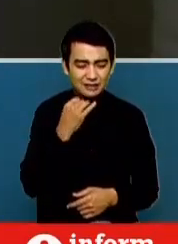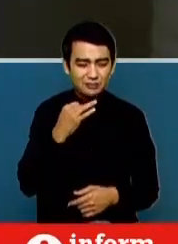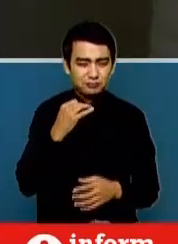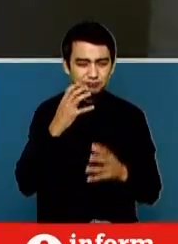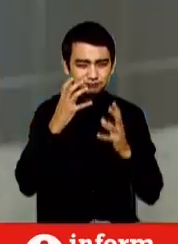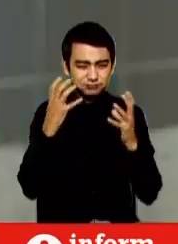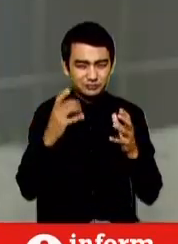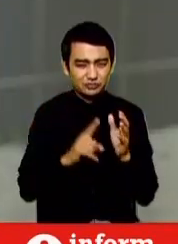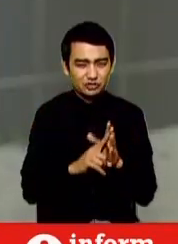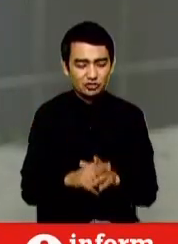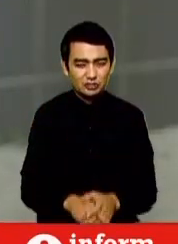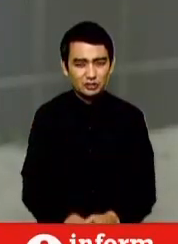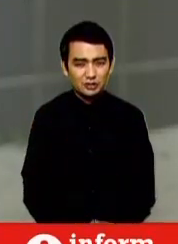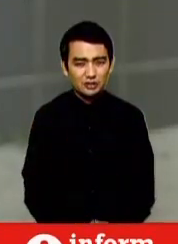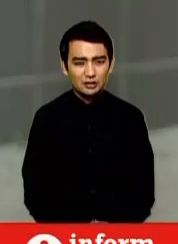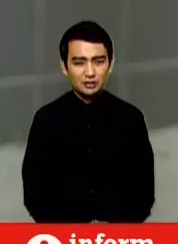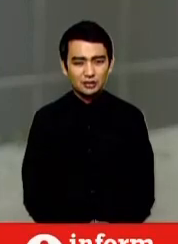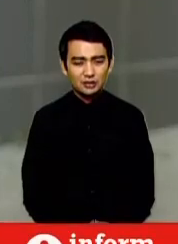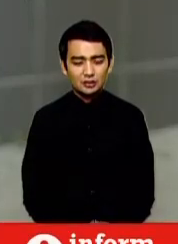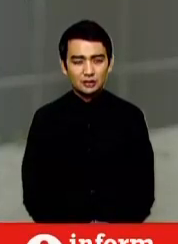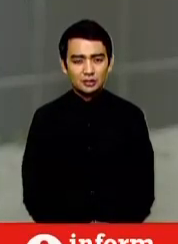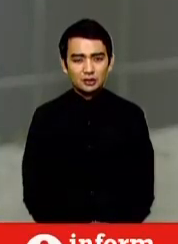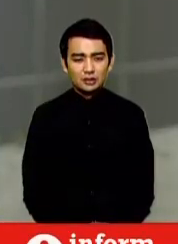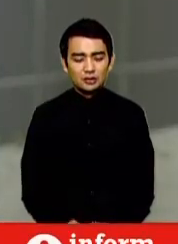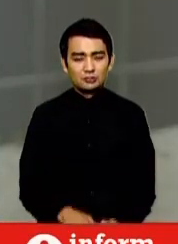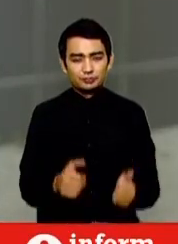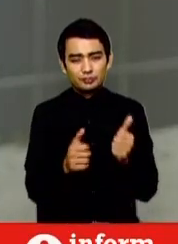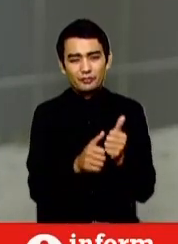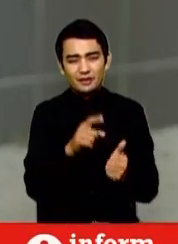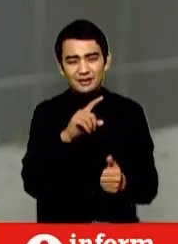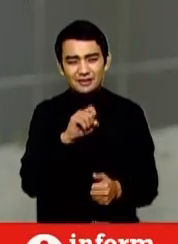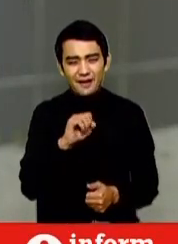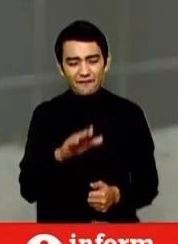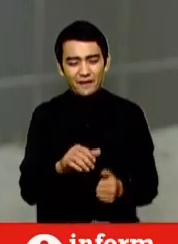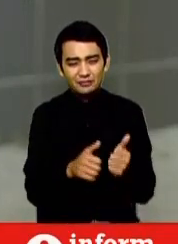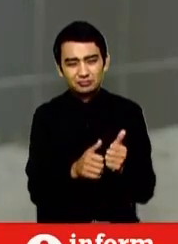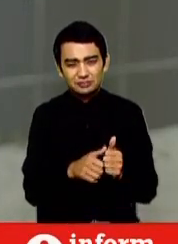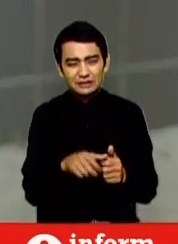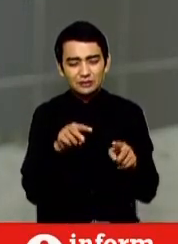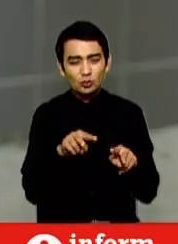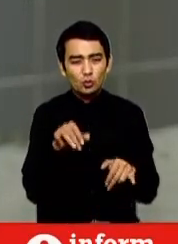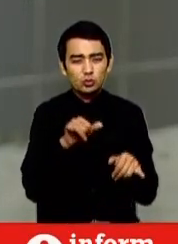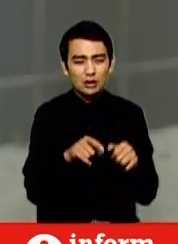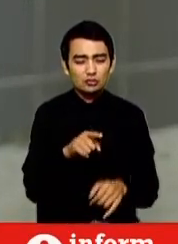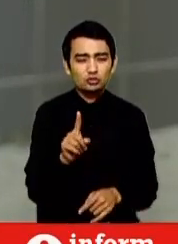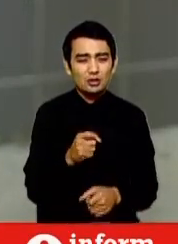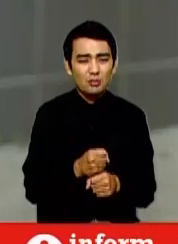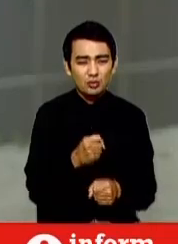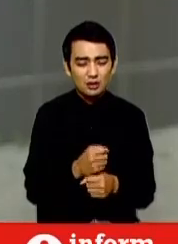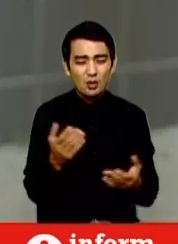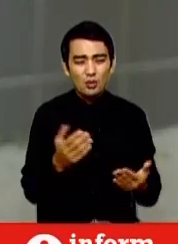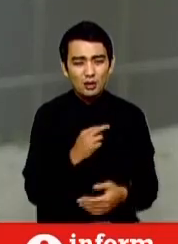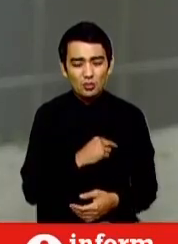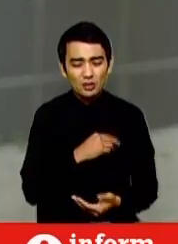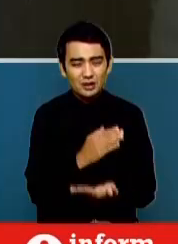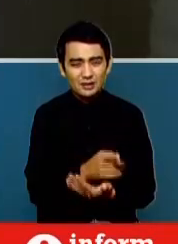бөртіп кеткенін айтады. Оқ не қылған жағдай? Заведующий қайда қараған? Ол кісі неліктен жұмыс жасап жатыр? Сондай немен? Сан книжканы ол